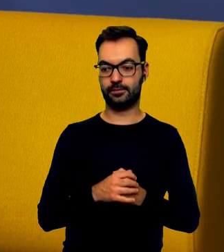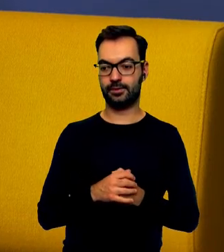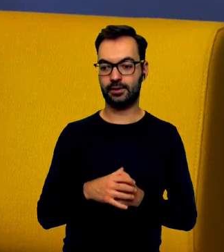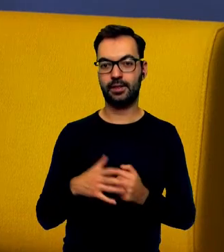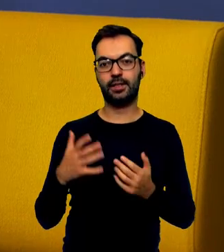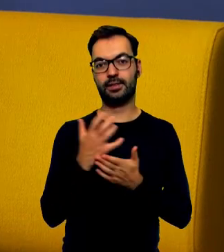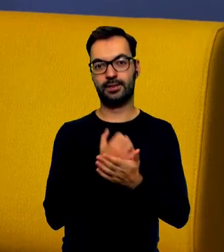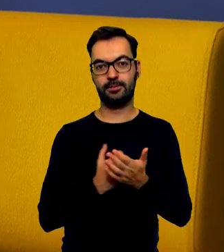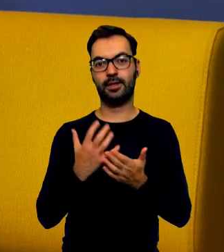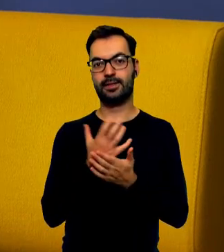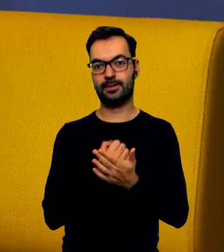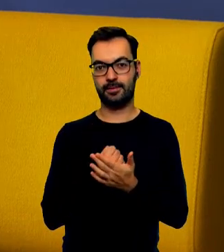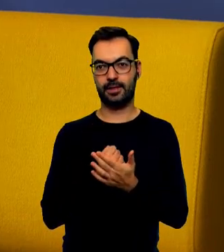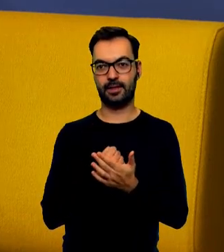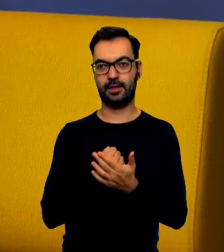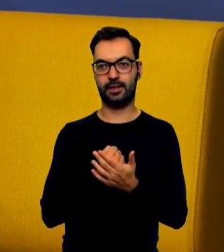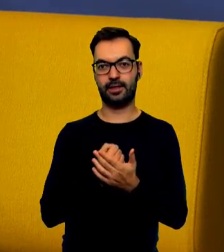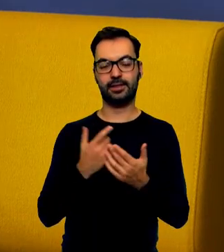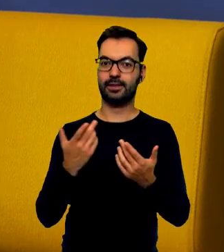akumulowania prestiżu